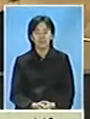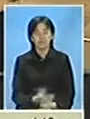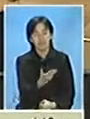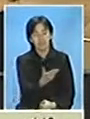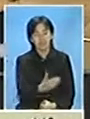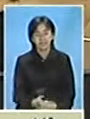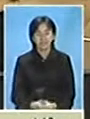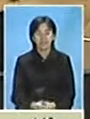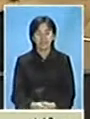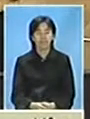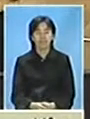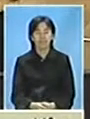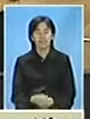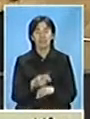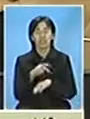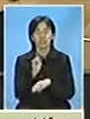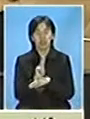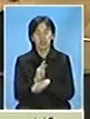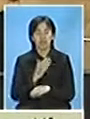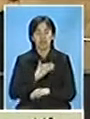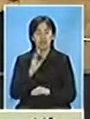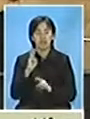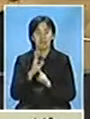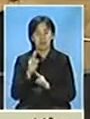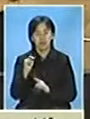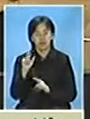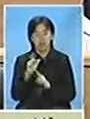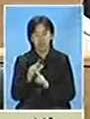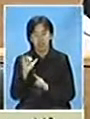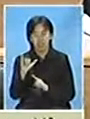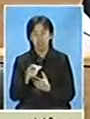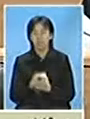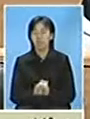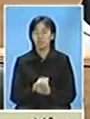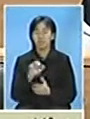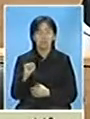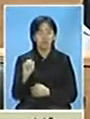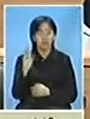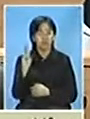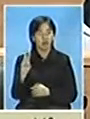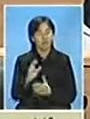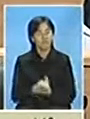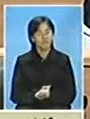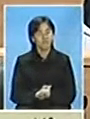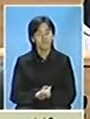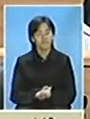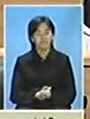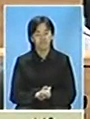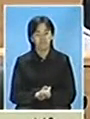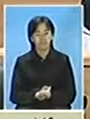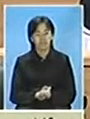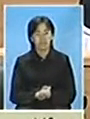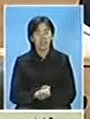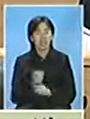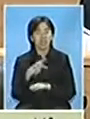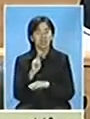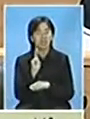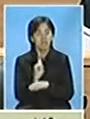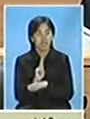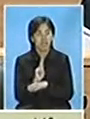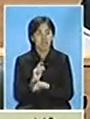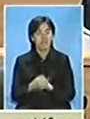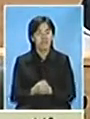ค่ะ ท่านประธานที่เคารพกับผมวันชัยสอนสิริสมาชิกวุฒิสภากราบเรียนท่านประธานที่เ